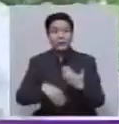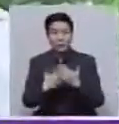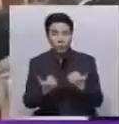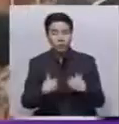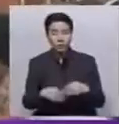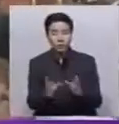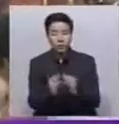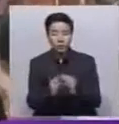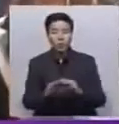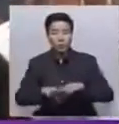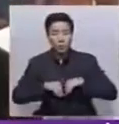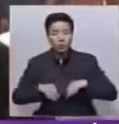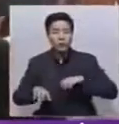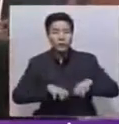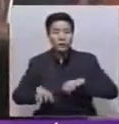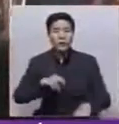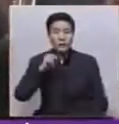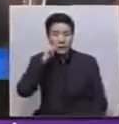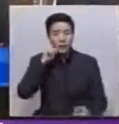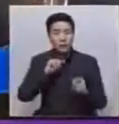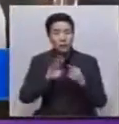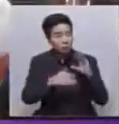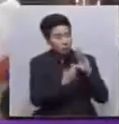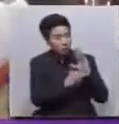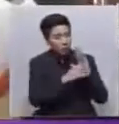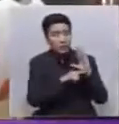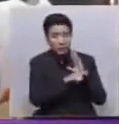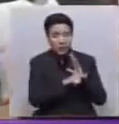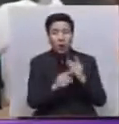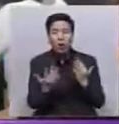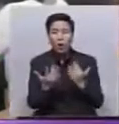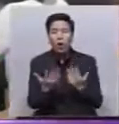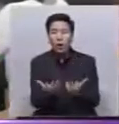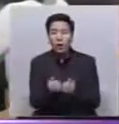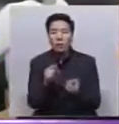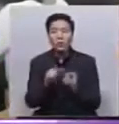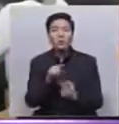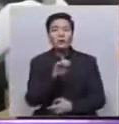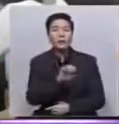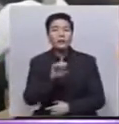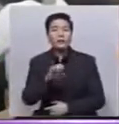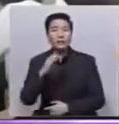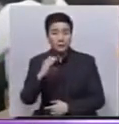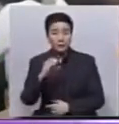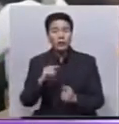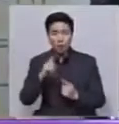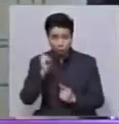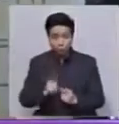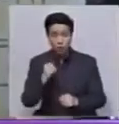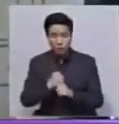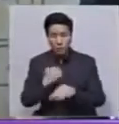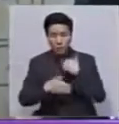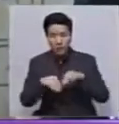ประชุมยังเห็นชอบแผนการบริหารจัดการน้ำพื้นที่ภาคตะวันออกรองรับการลงทุนในพื้นที่ EEC ที่จะต้องพัฒนา